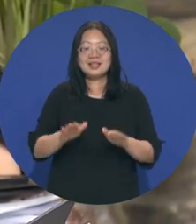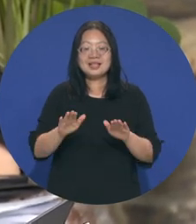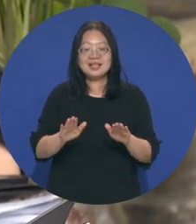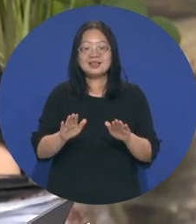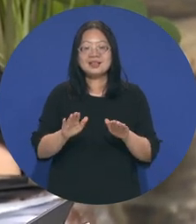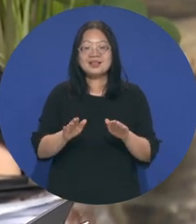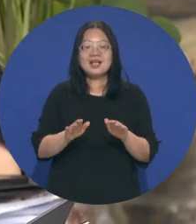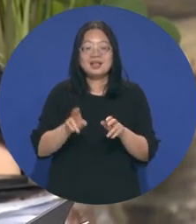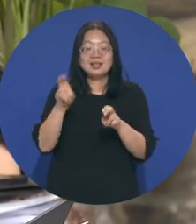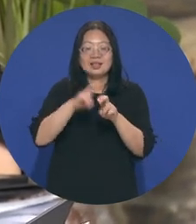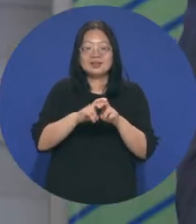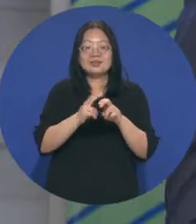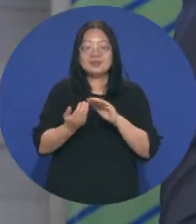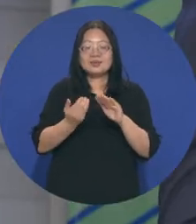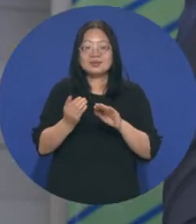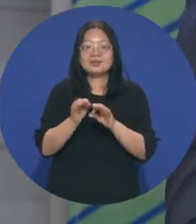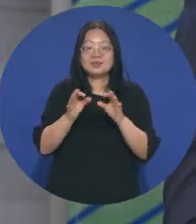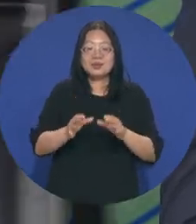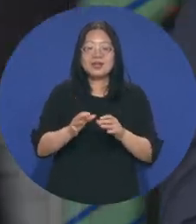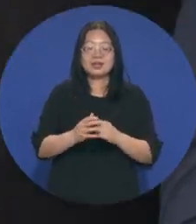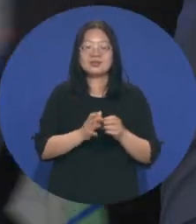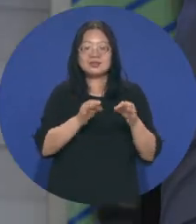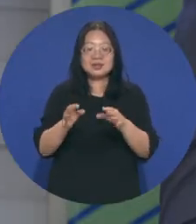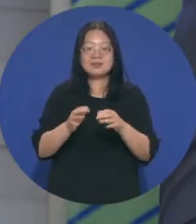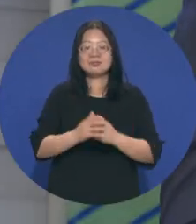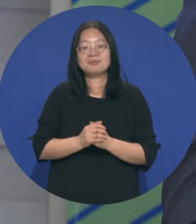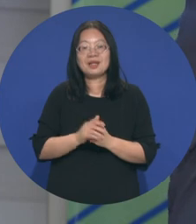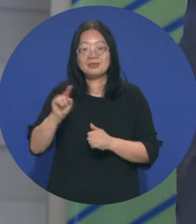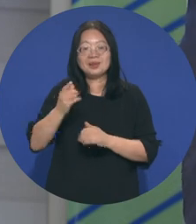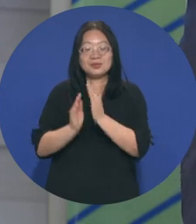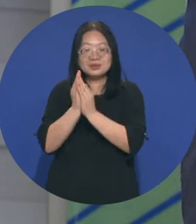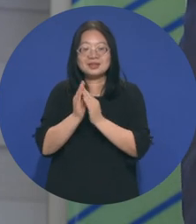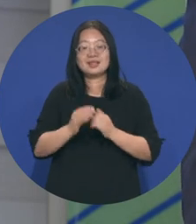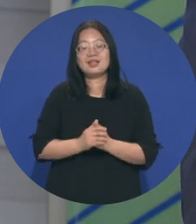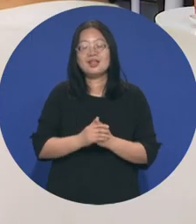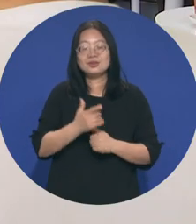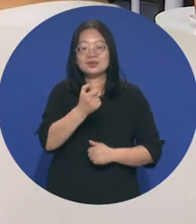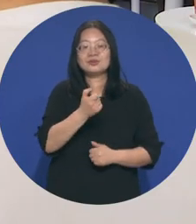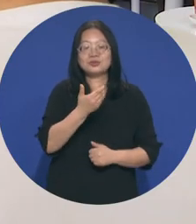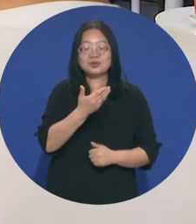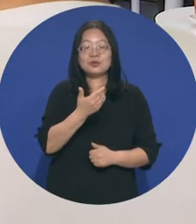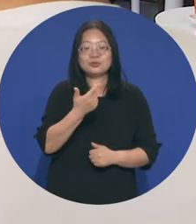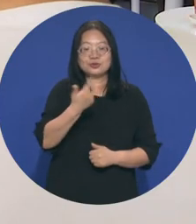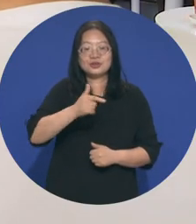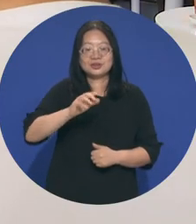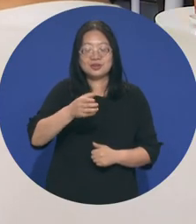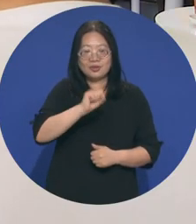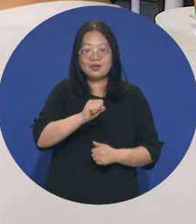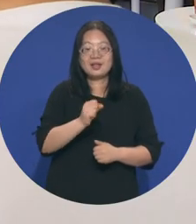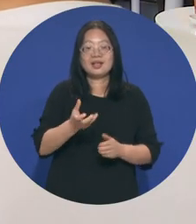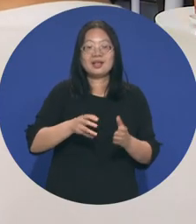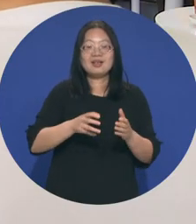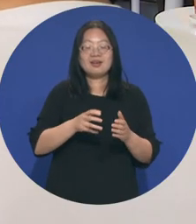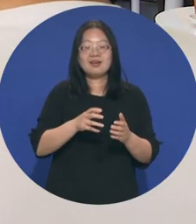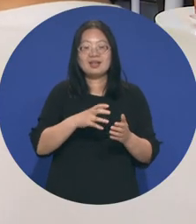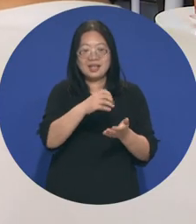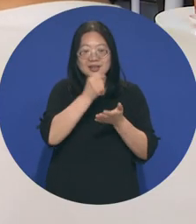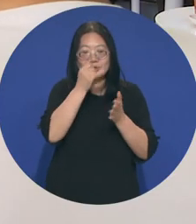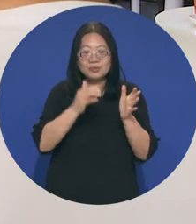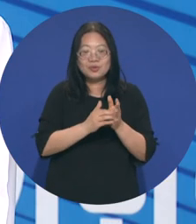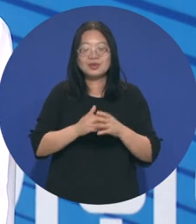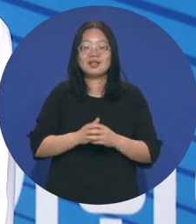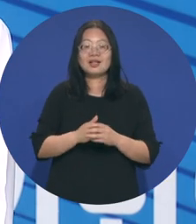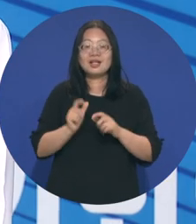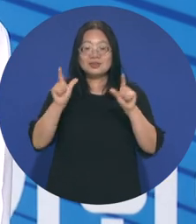전반기 동안 경기도는 투자 유치 100조 원 중 69조 2천억 원을 달성했고 우리나라 최초로 기후변화 플랫폼을